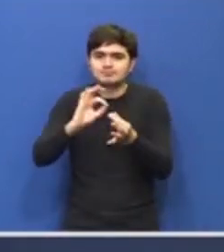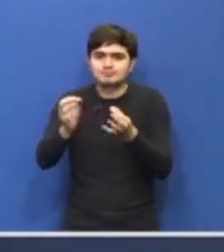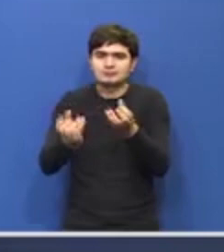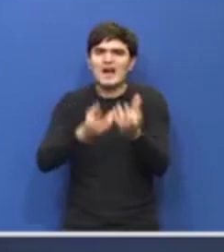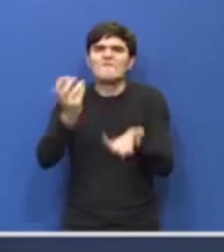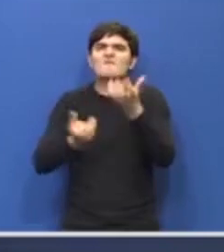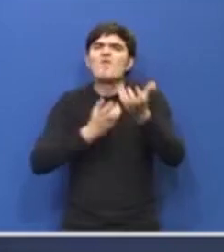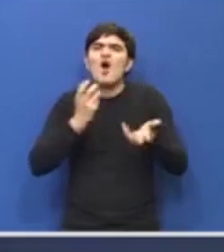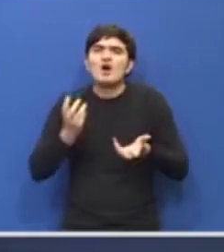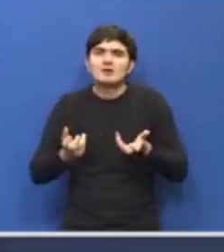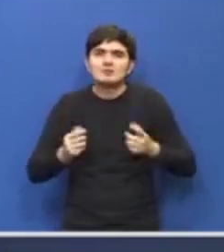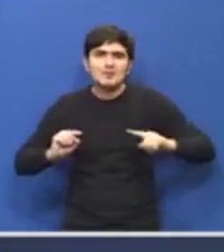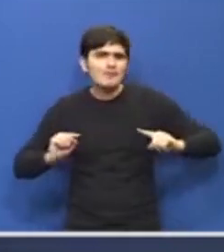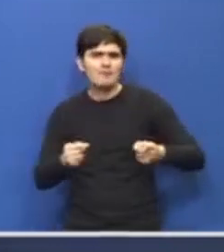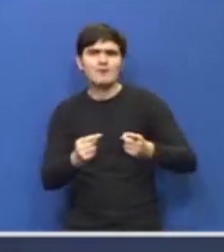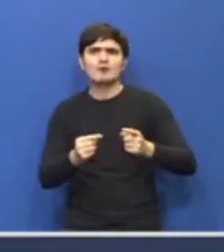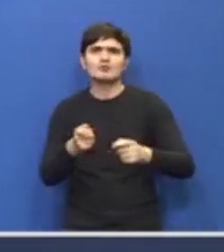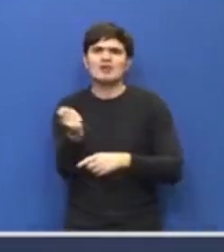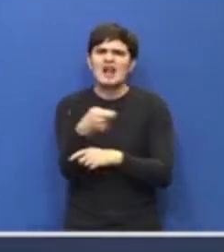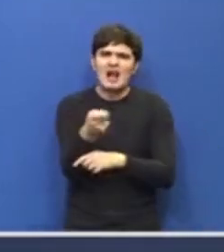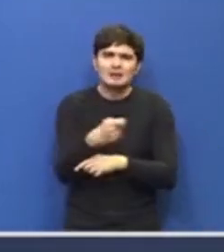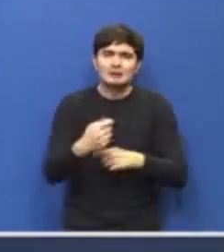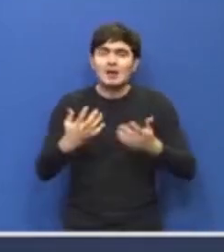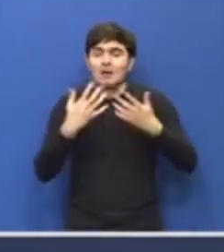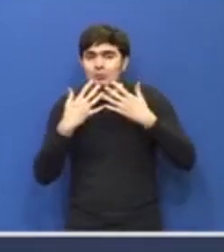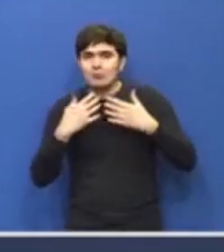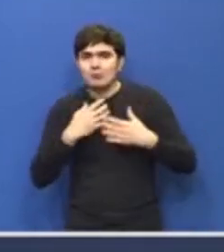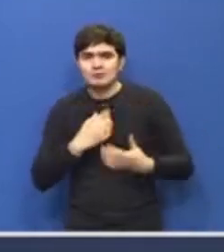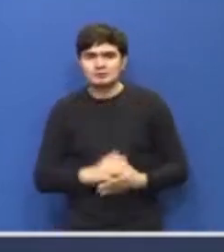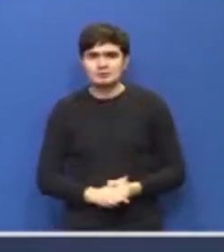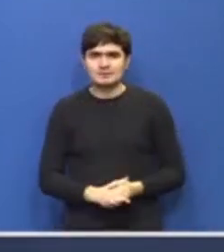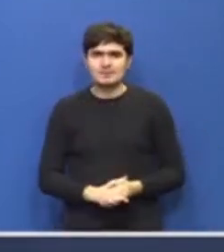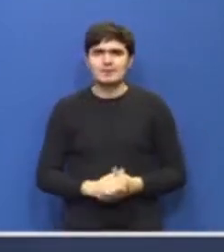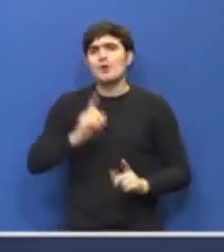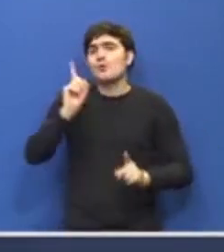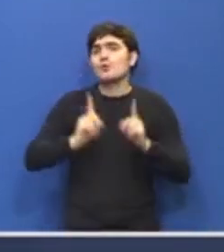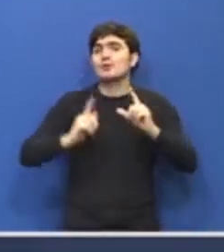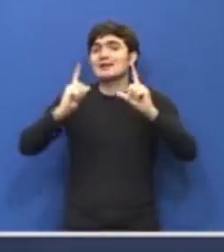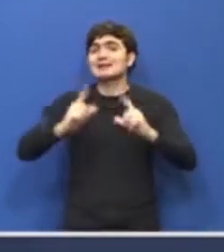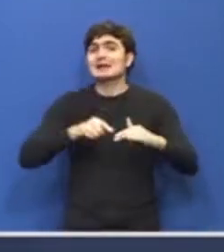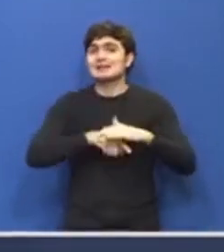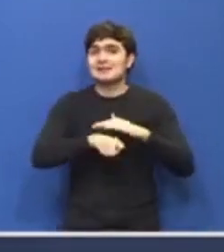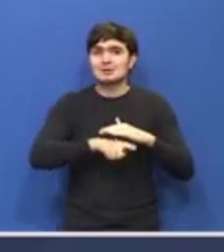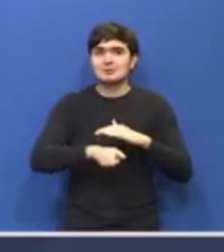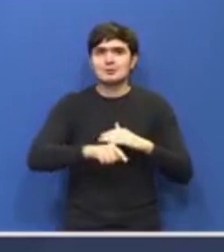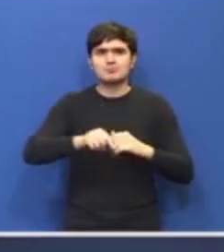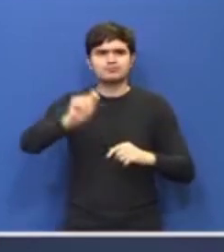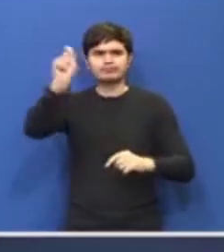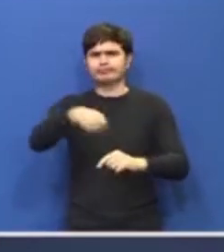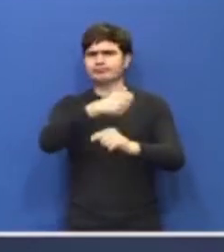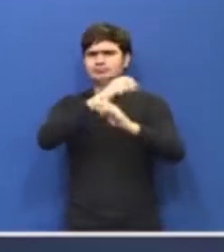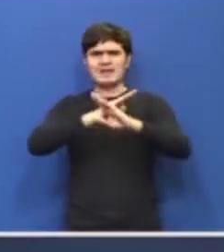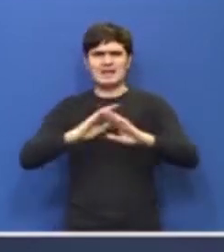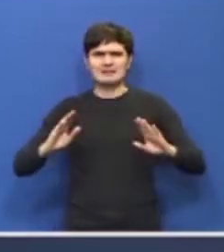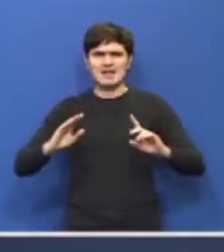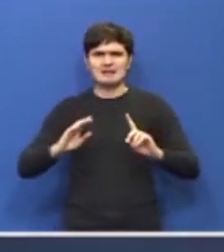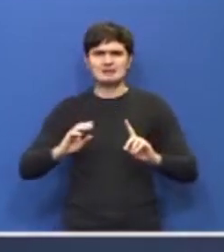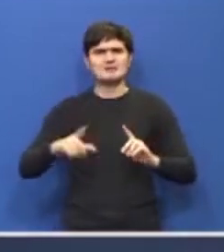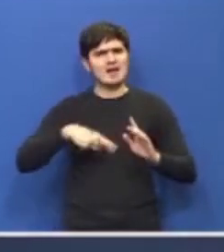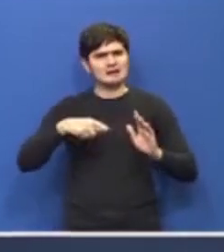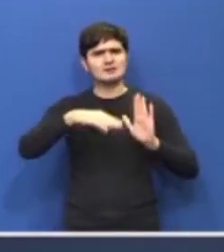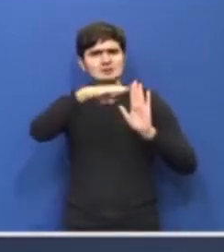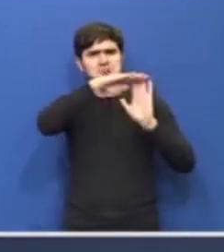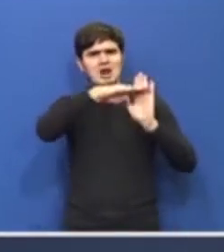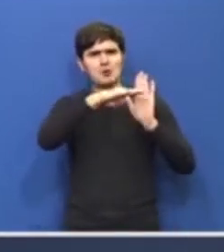foc și să genereze anumite gaze toxice. E vorba că în anumite stații de metrou este complet interzisă prin normative, există un